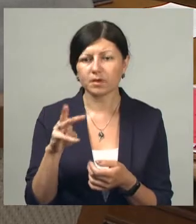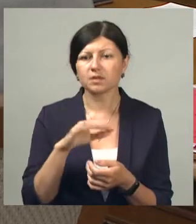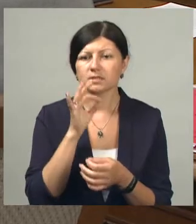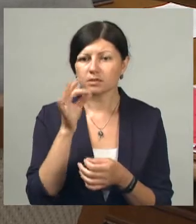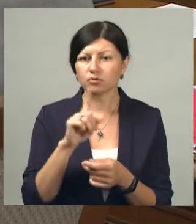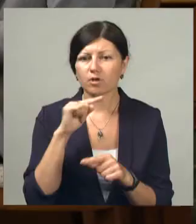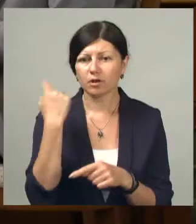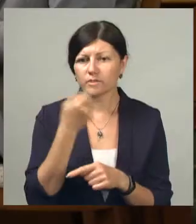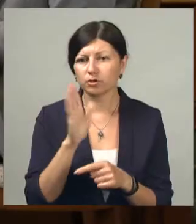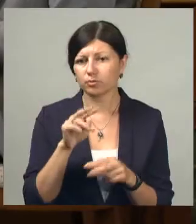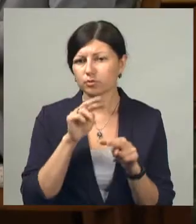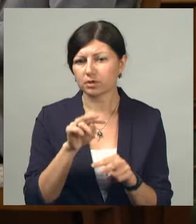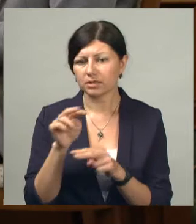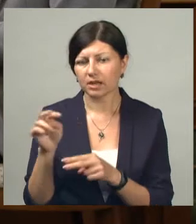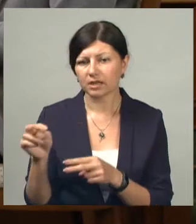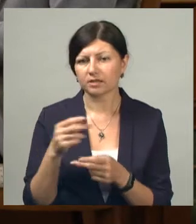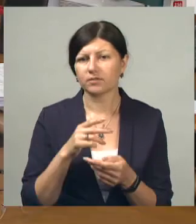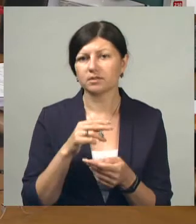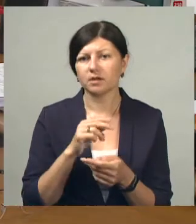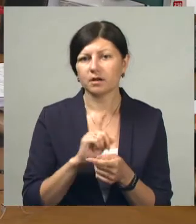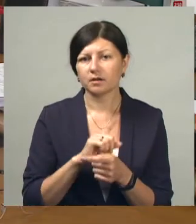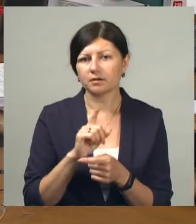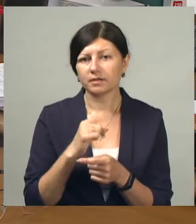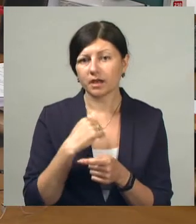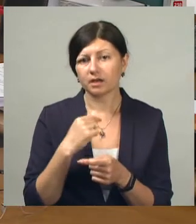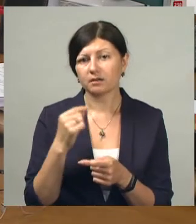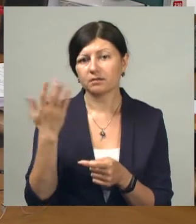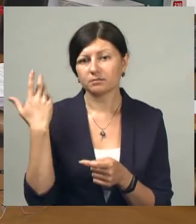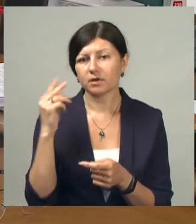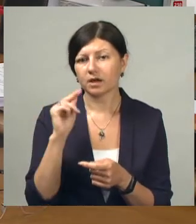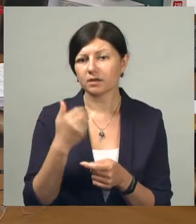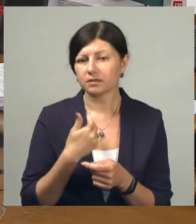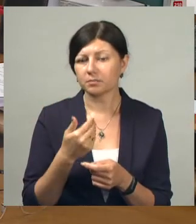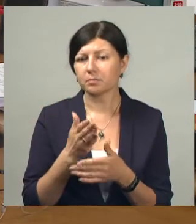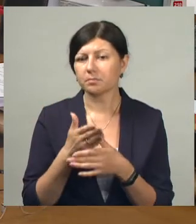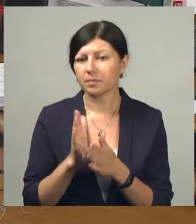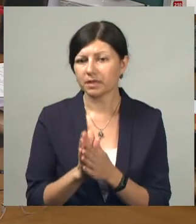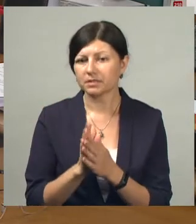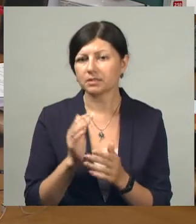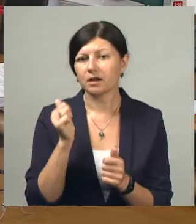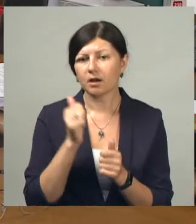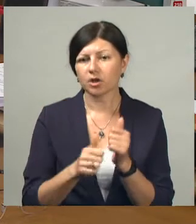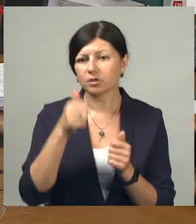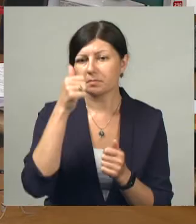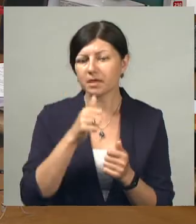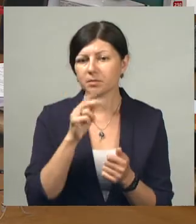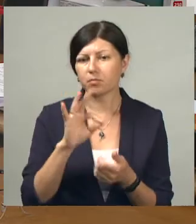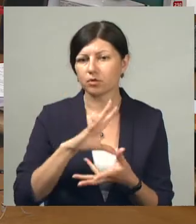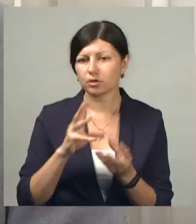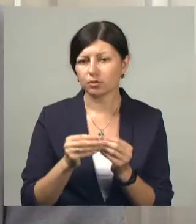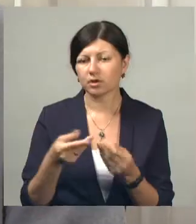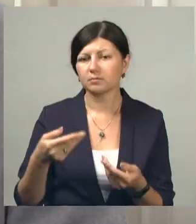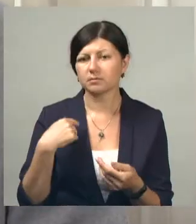лично контролировать ход реализации проекта я тогда хотел вас попросить по итогам каждого месяца мне отличный доклад